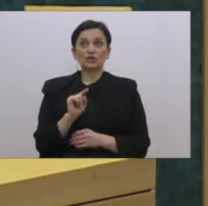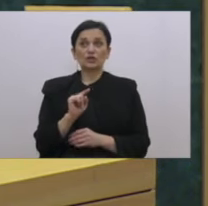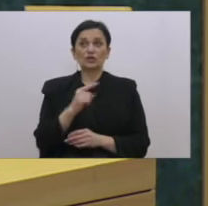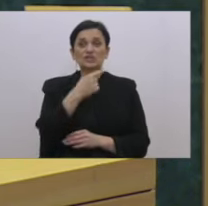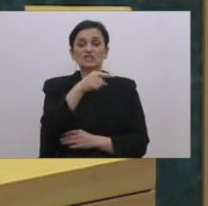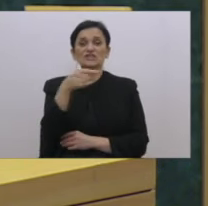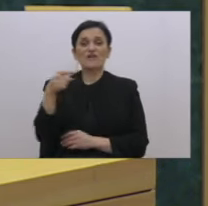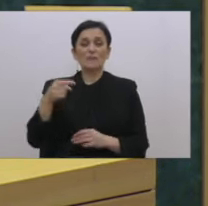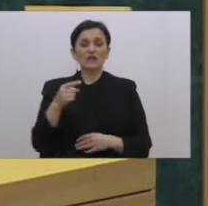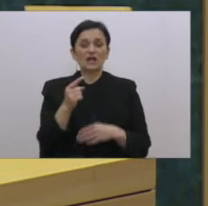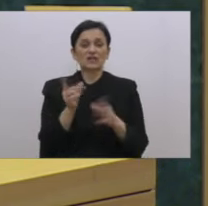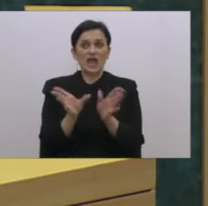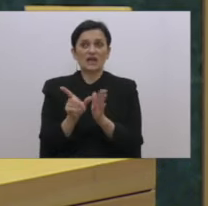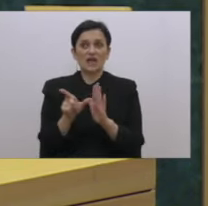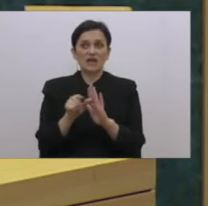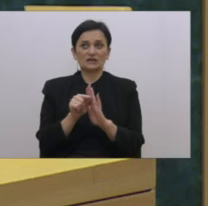სხვებთან ერთად